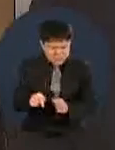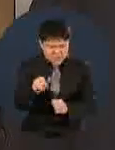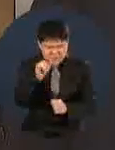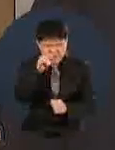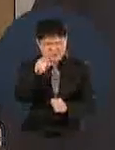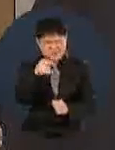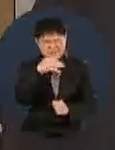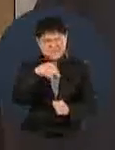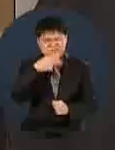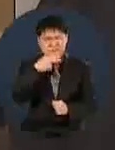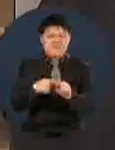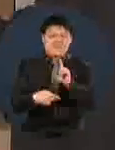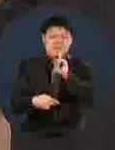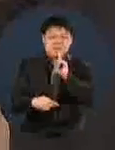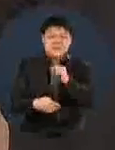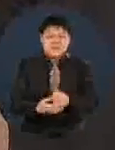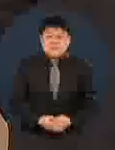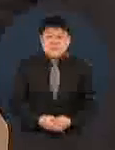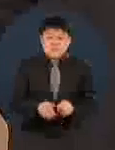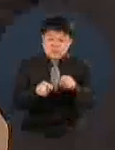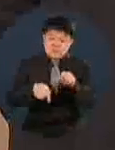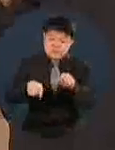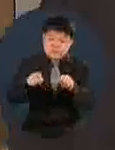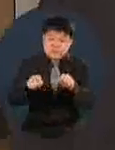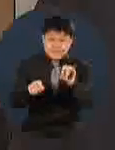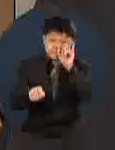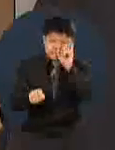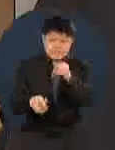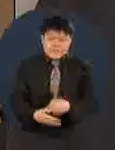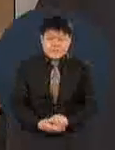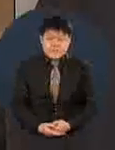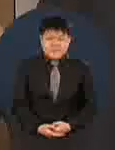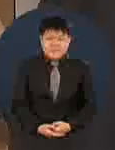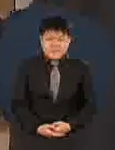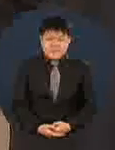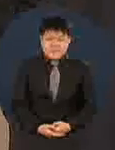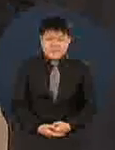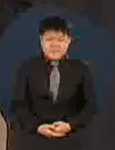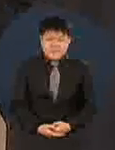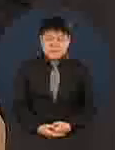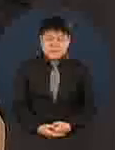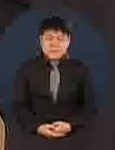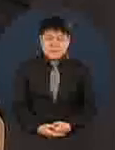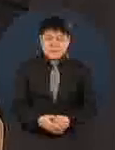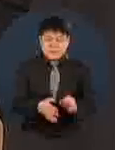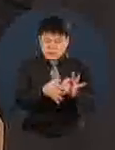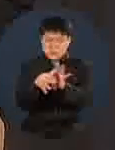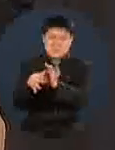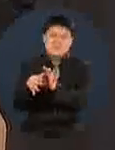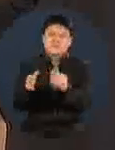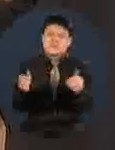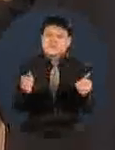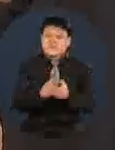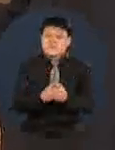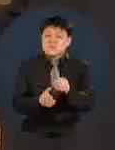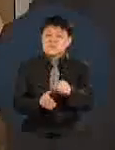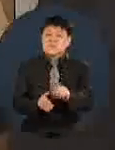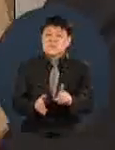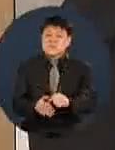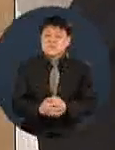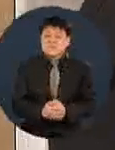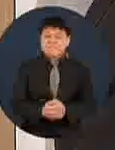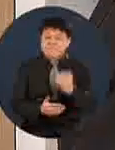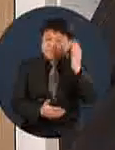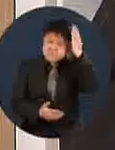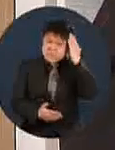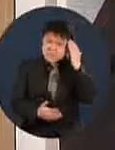득이 없죠. 하나 밀고 띄웠습니다만 하나 늘어서 이어주게 돼야 되는데 이거는 일단은